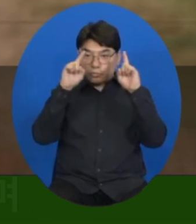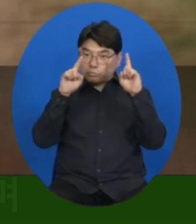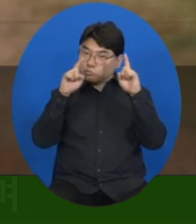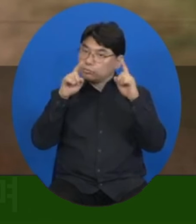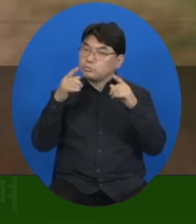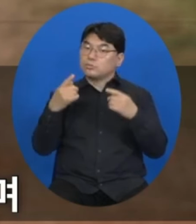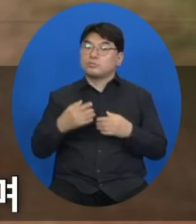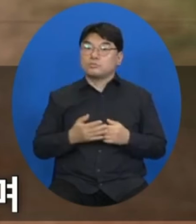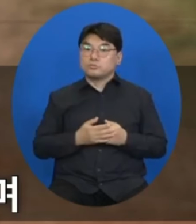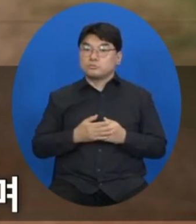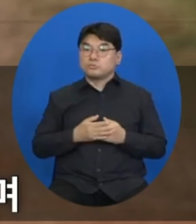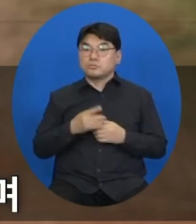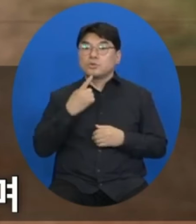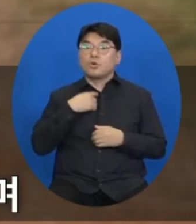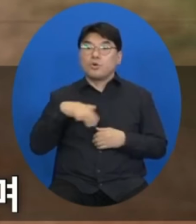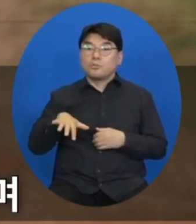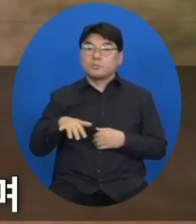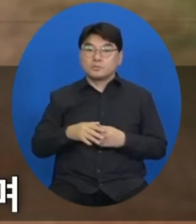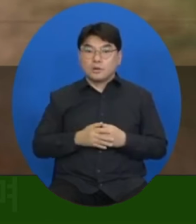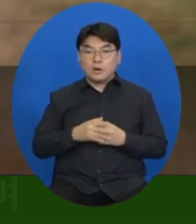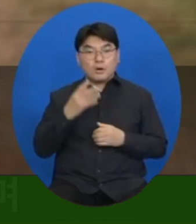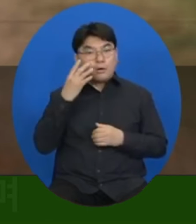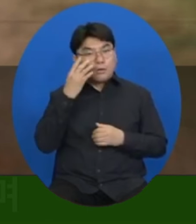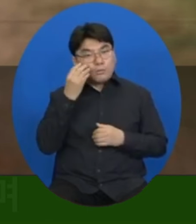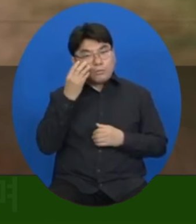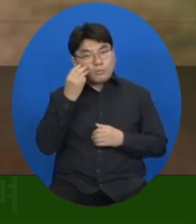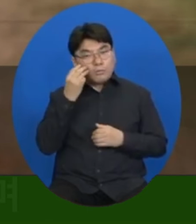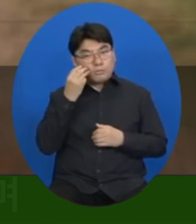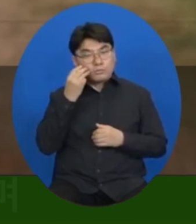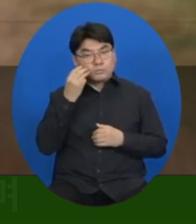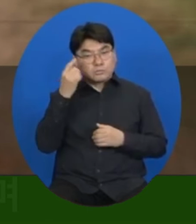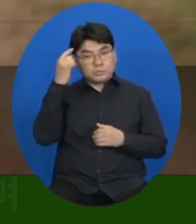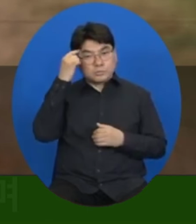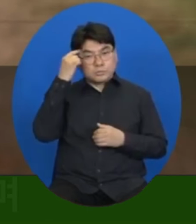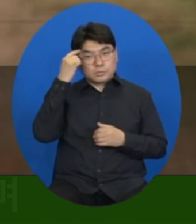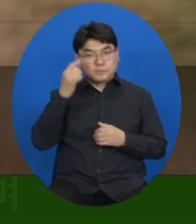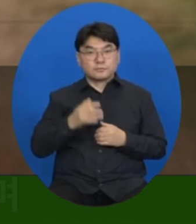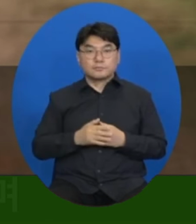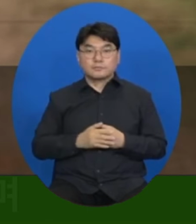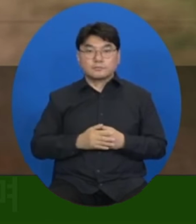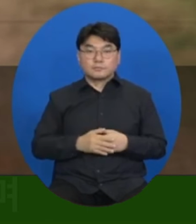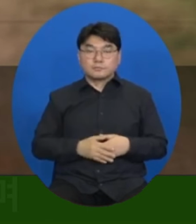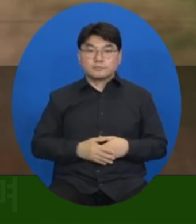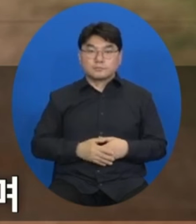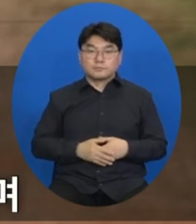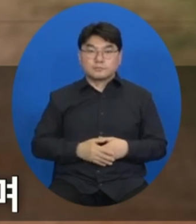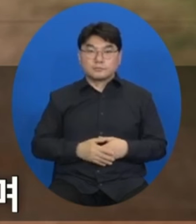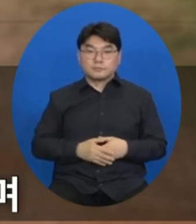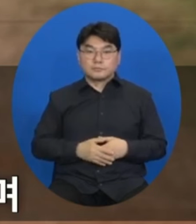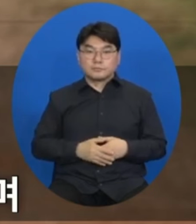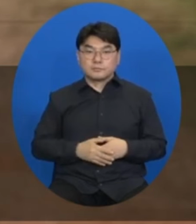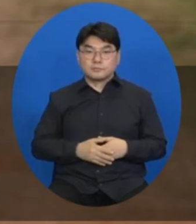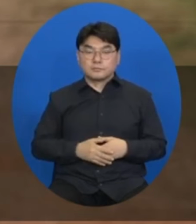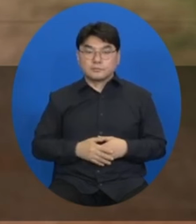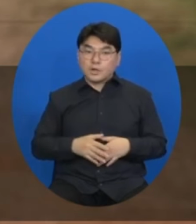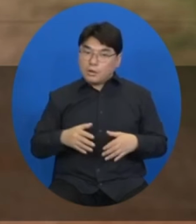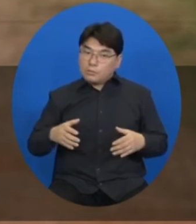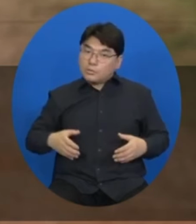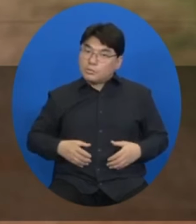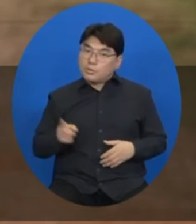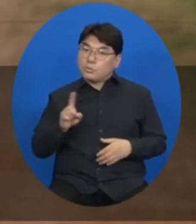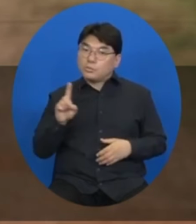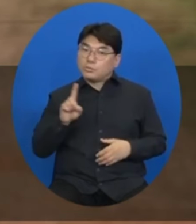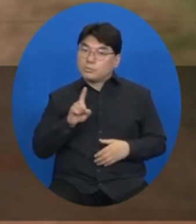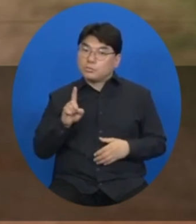그렇게 알았다가 이상이 여기며 도대체이 수많은 지식과이 담대 어디서 나온 것이지 또 전에 어